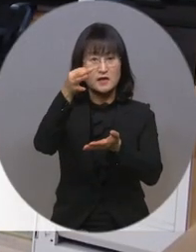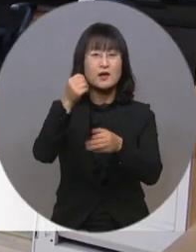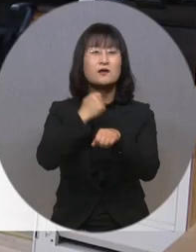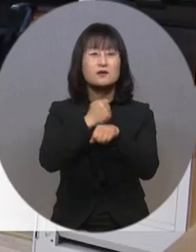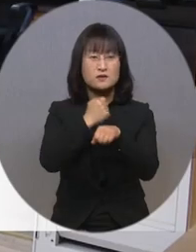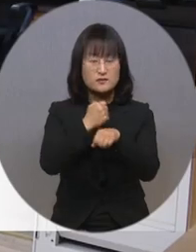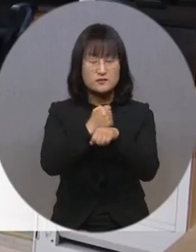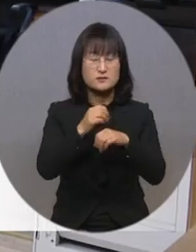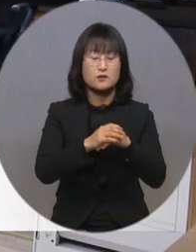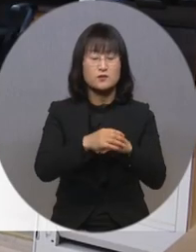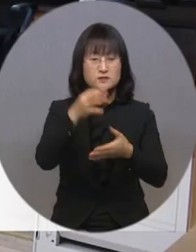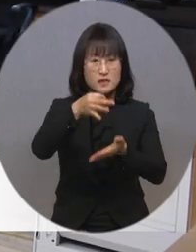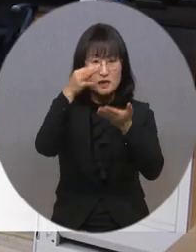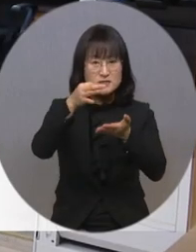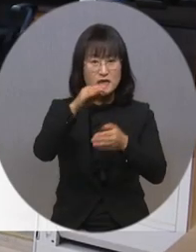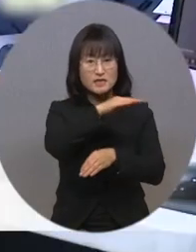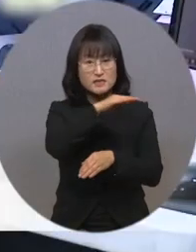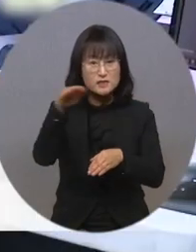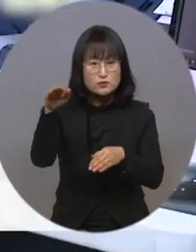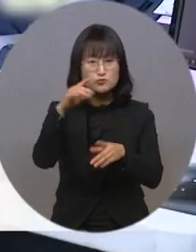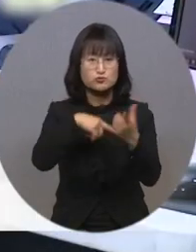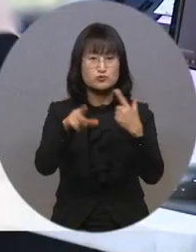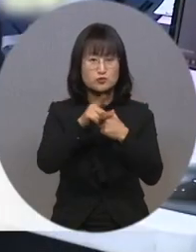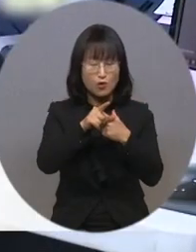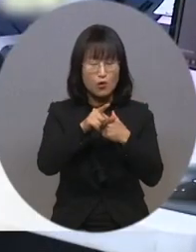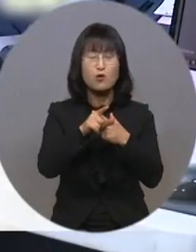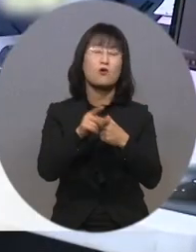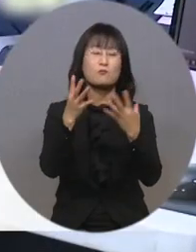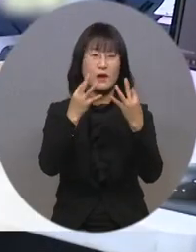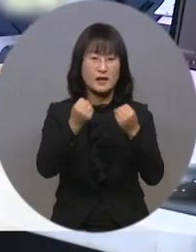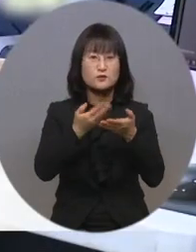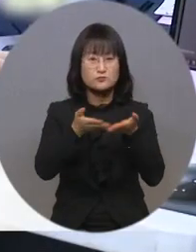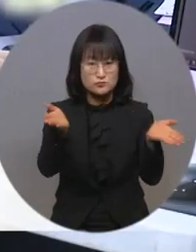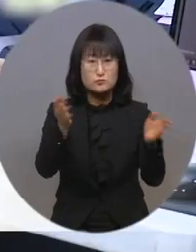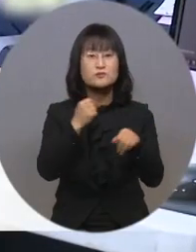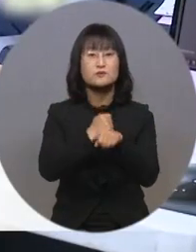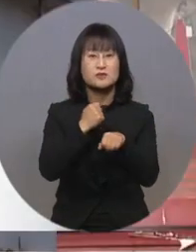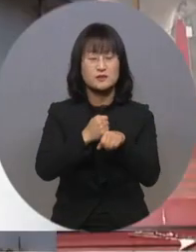기초생활보장 재산기준을 완화한다고 지난달 29일 밝혔습니다.